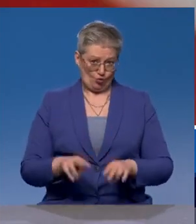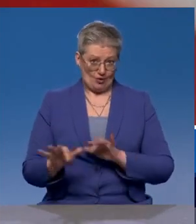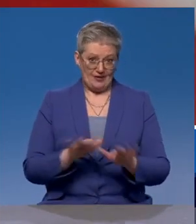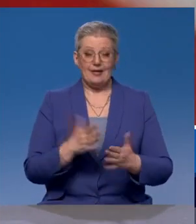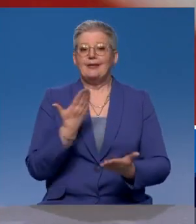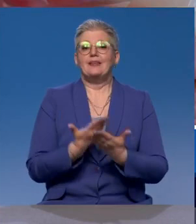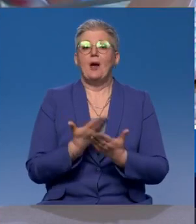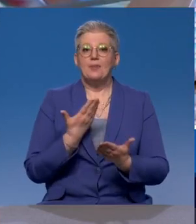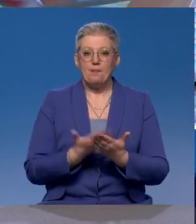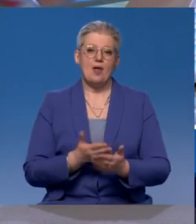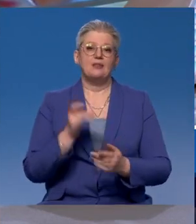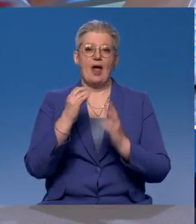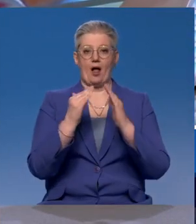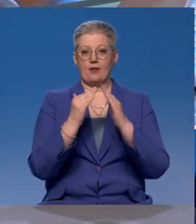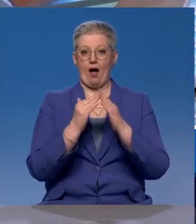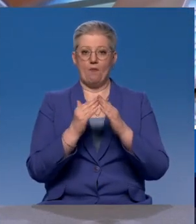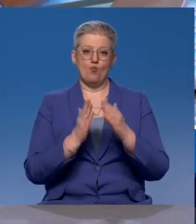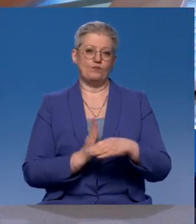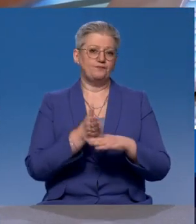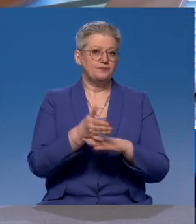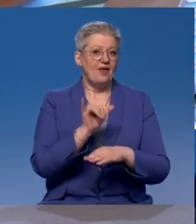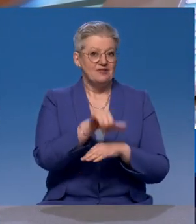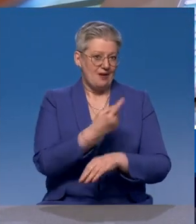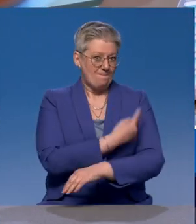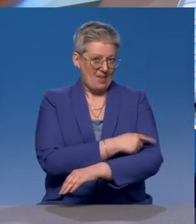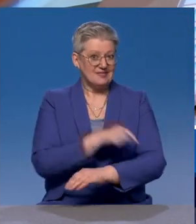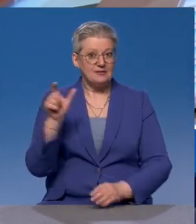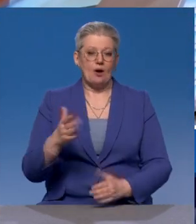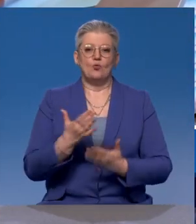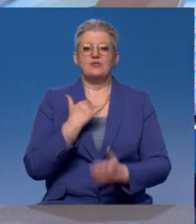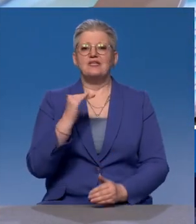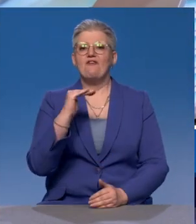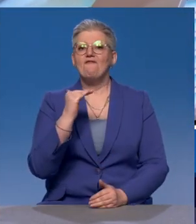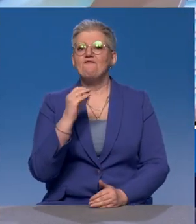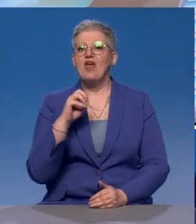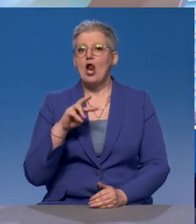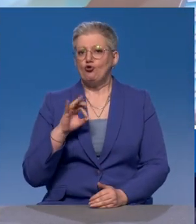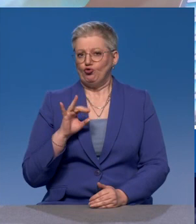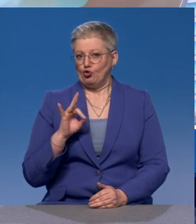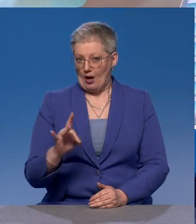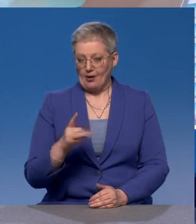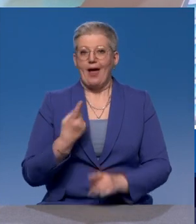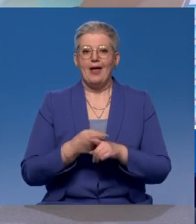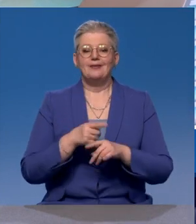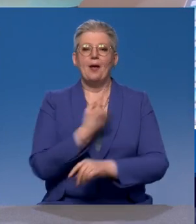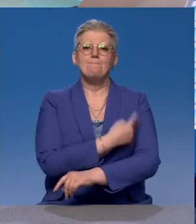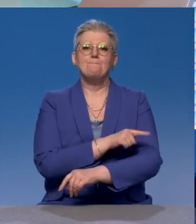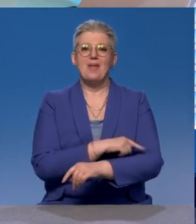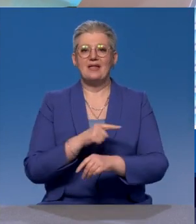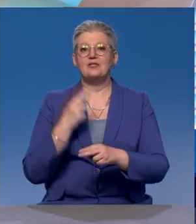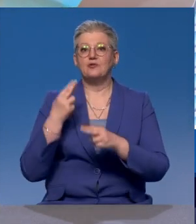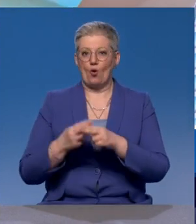например, навестить пациента на дому. Или у нас есть вот так называемые фельдшеры, это хорошо обученные медсестры, которые учатся на год дольше,